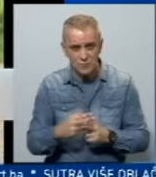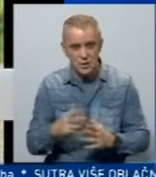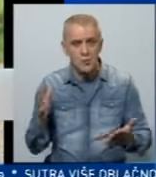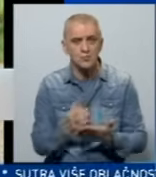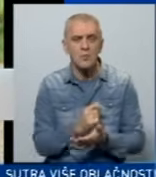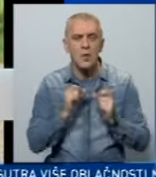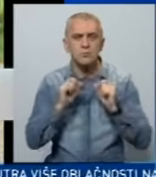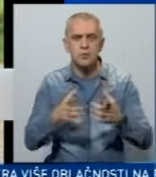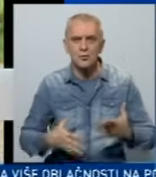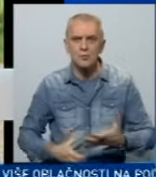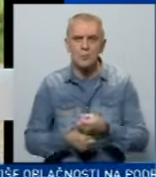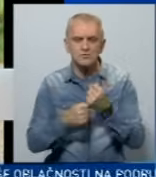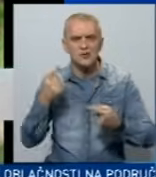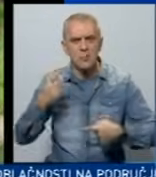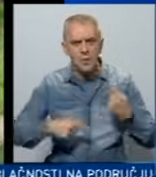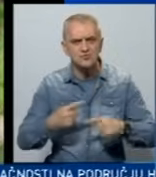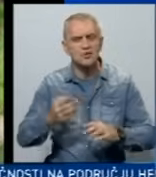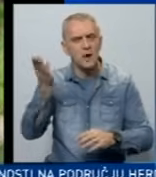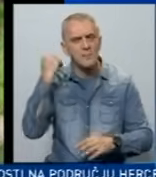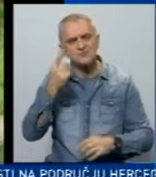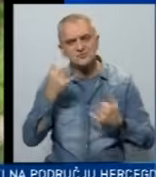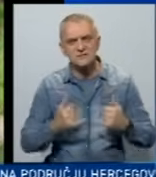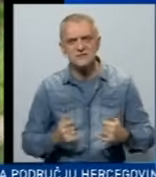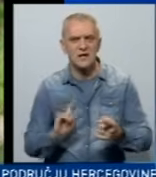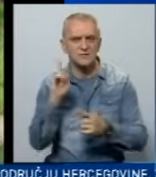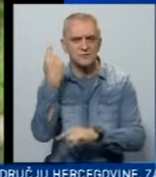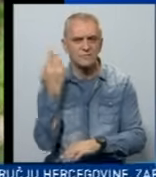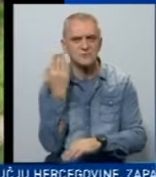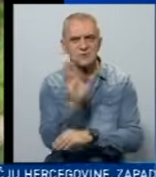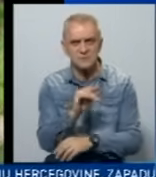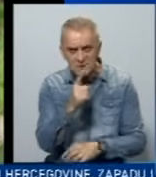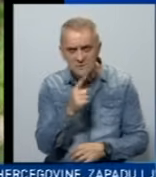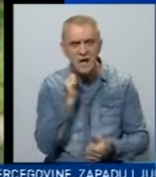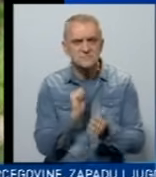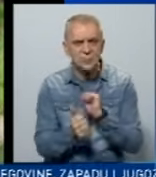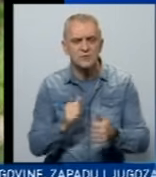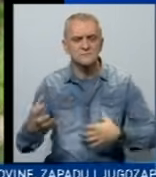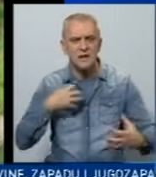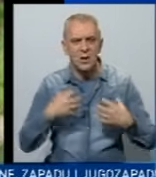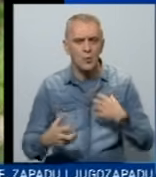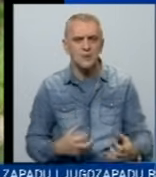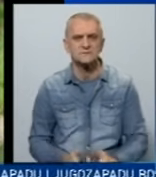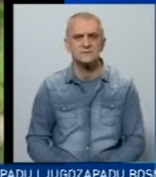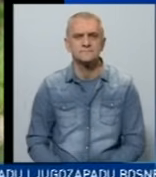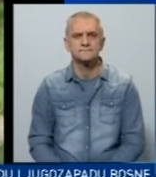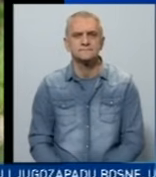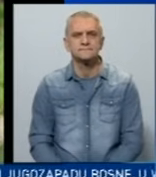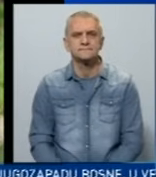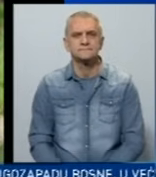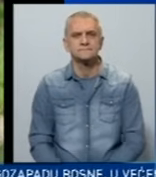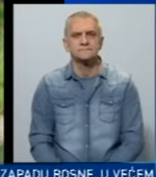objavljivanja dijagnoze dobio poruke podrške političara, bivših i sadašnjih visokih zvaničnika, sportista, glumaca